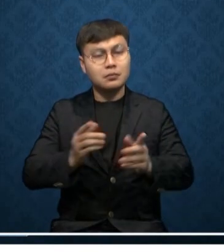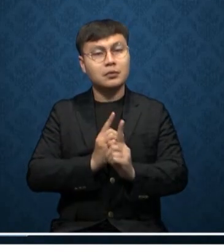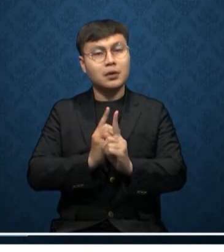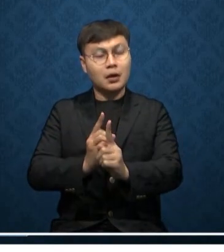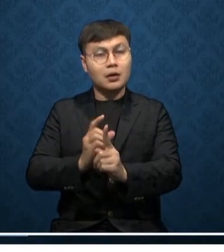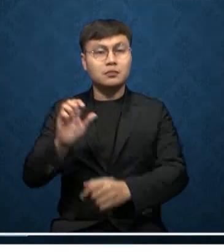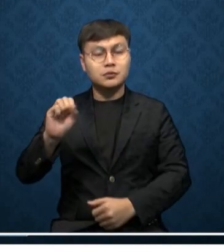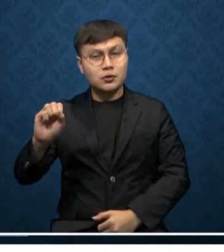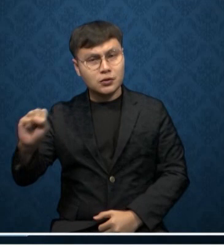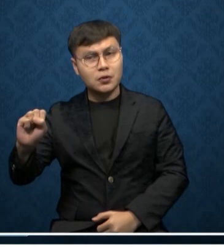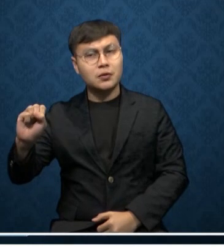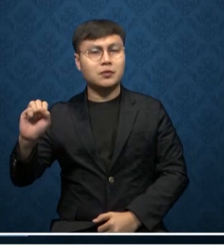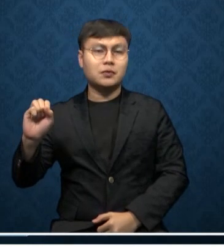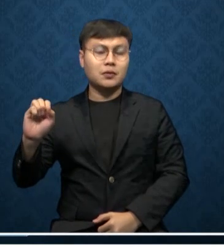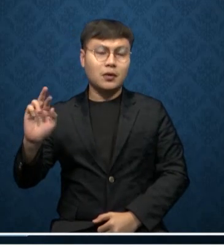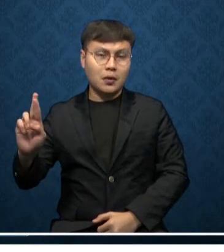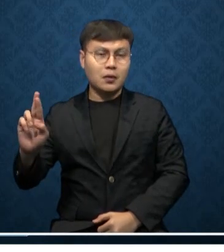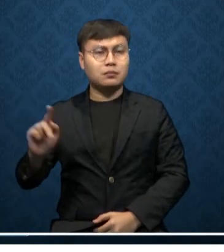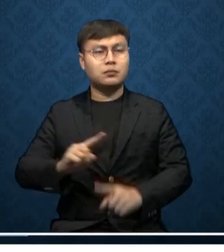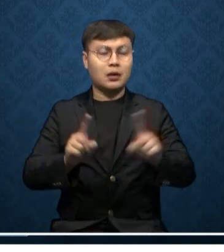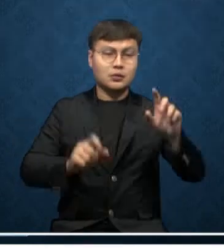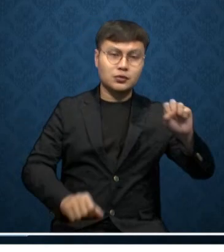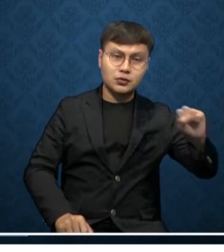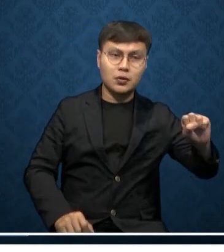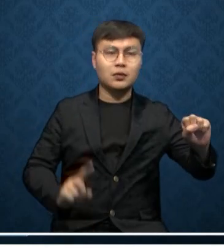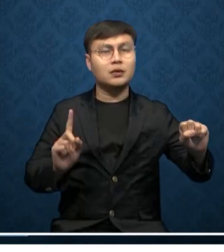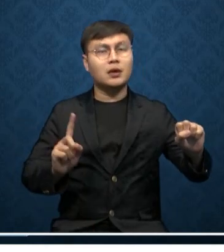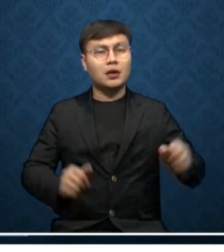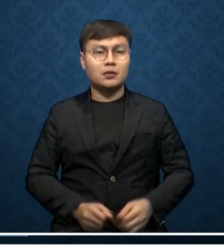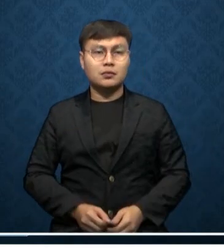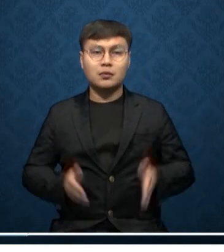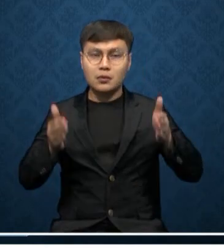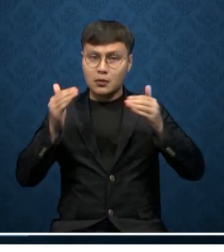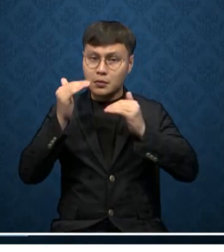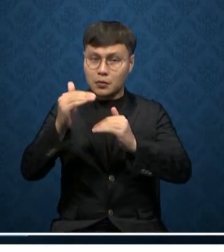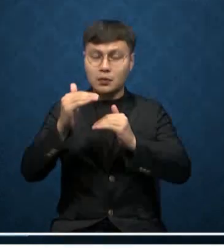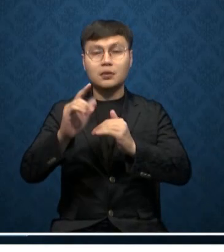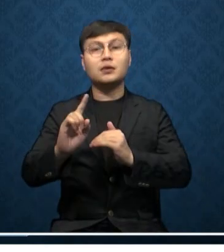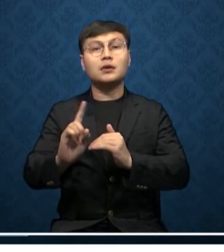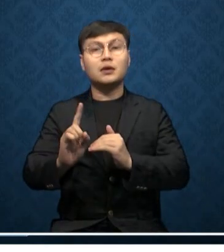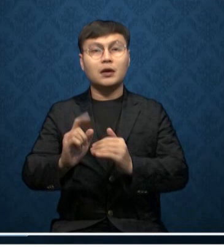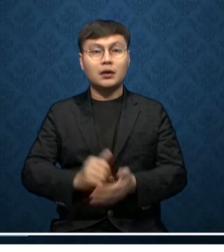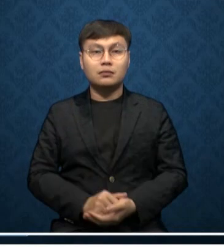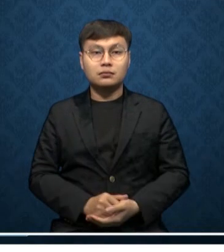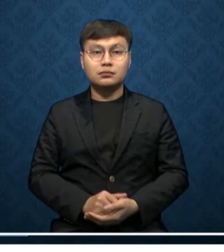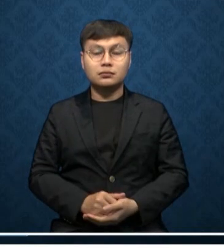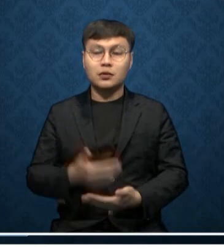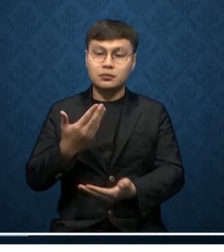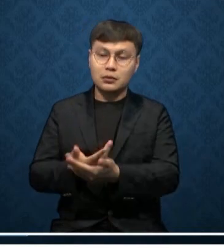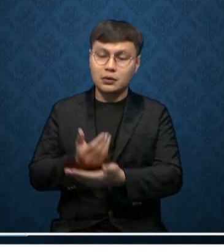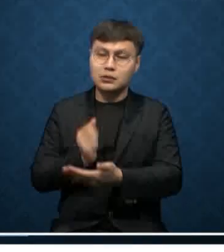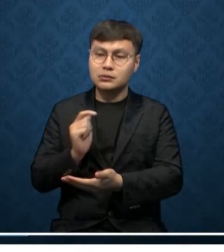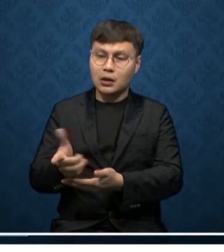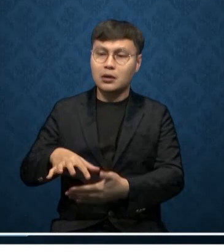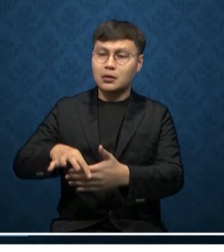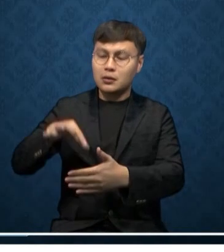จะต่างจากสสอย่างไรคุณสมบติอย่างไรมีขอบอำนาจอย่างไรเราต้องเสียเงินมามาเลือกสสรนะต้องทำ